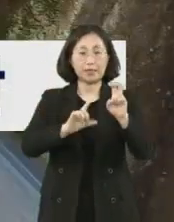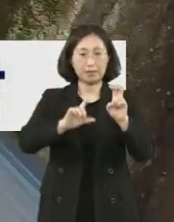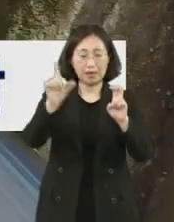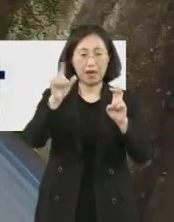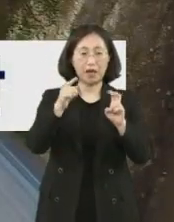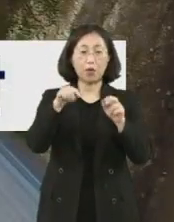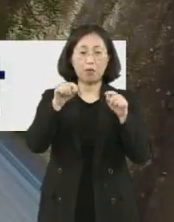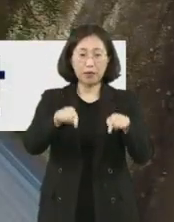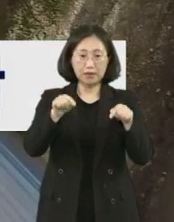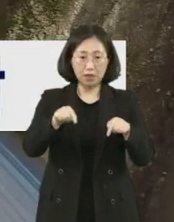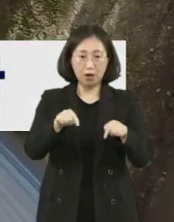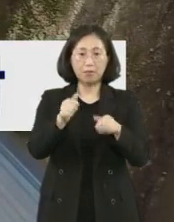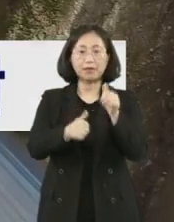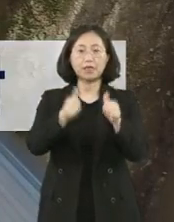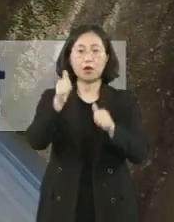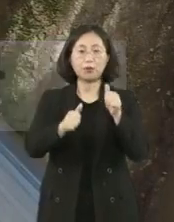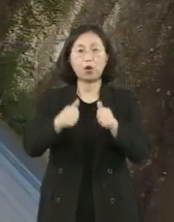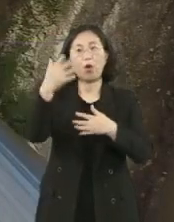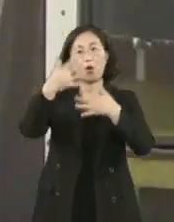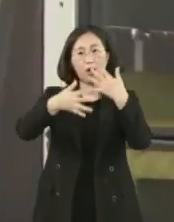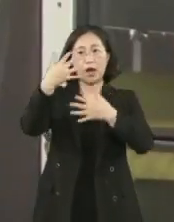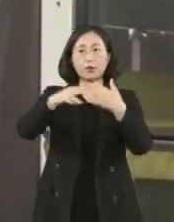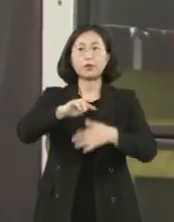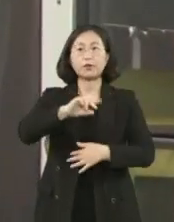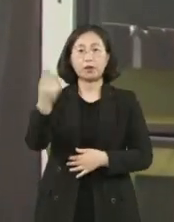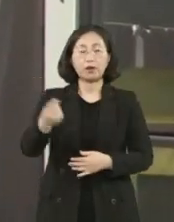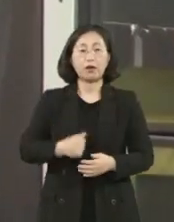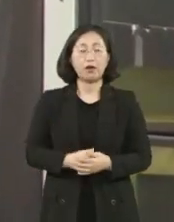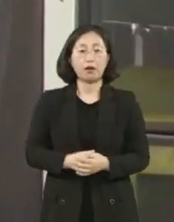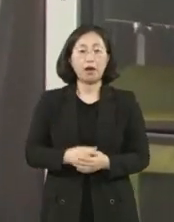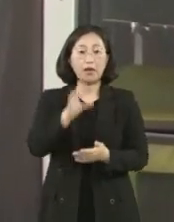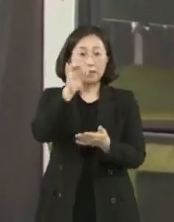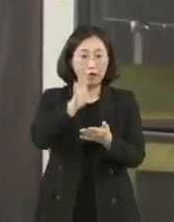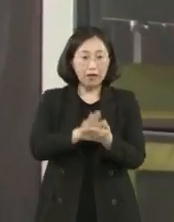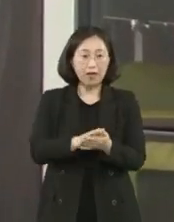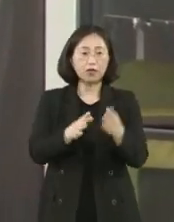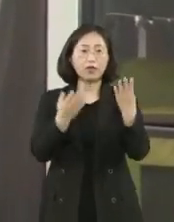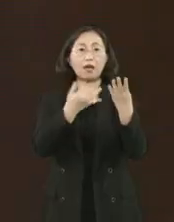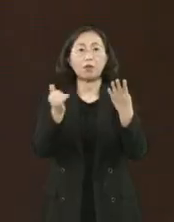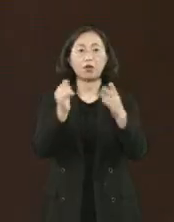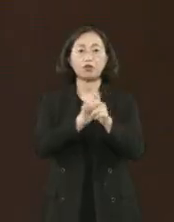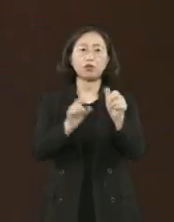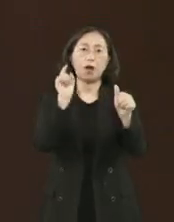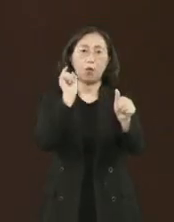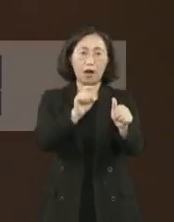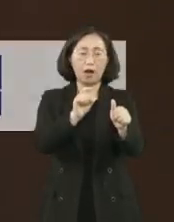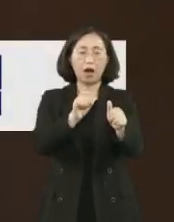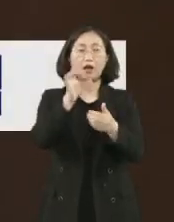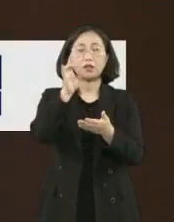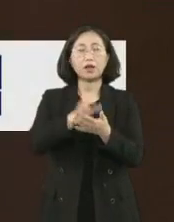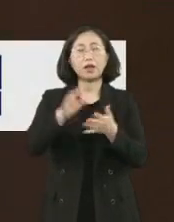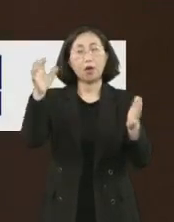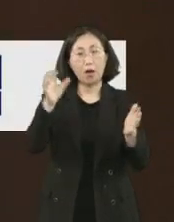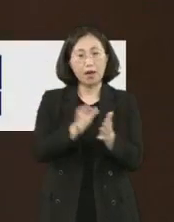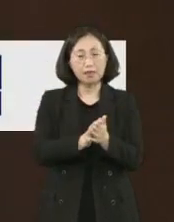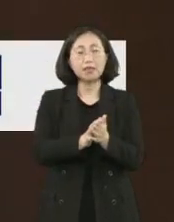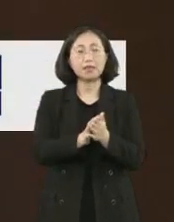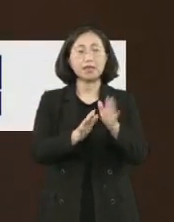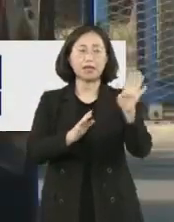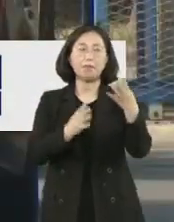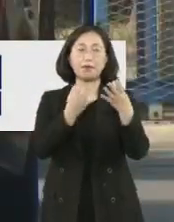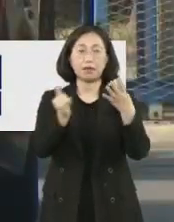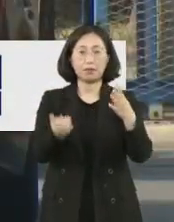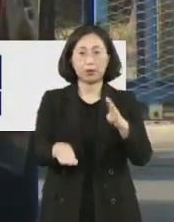면접도 온라인 화상 면접으로 전환했습니다. 한편 천안에서도 4명의 추가 확진자가 나와 천안의 누적 확진자는